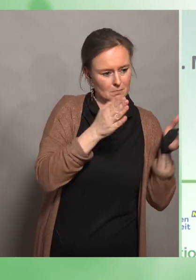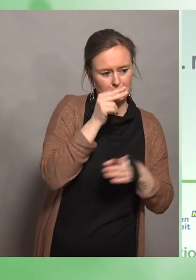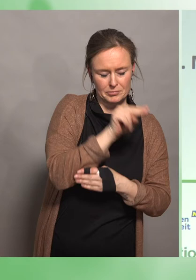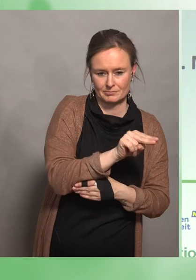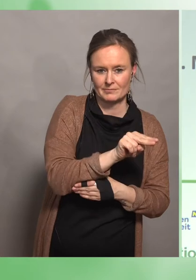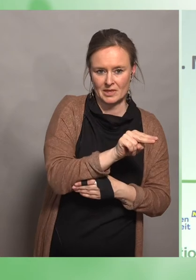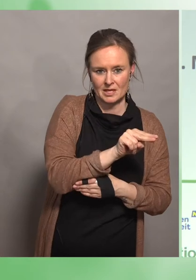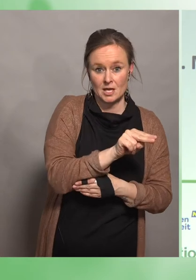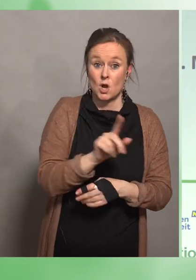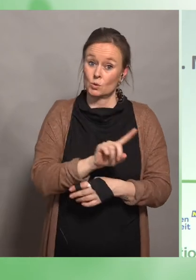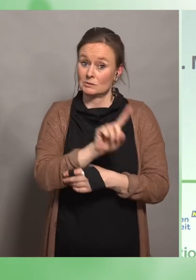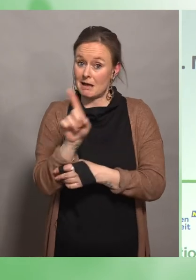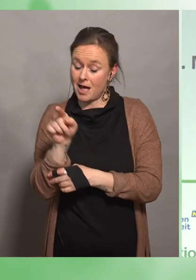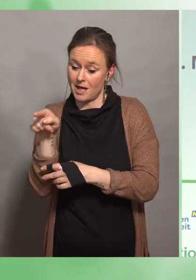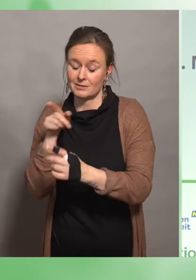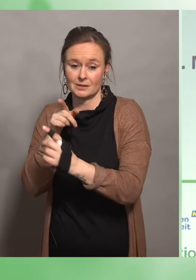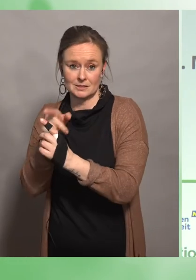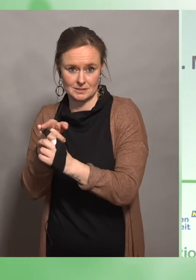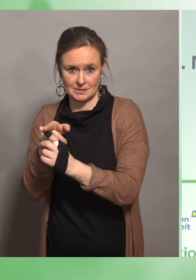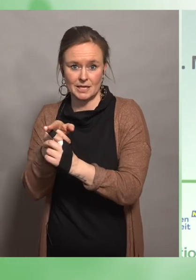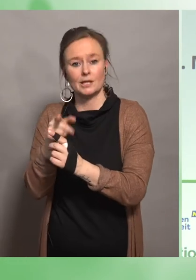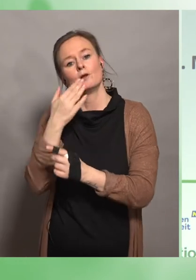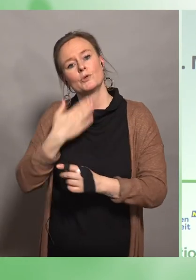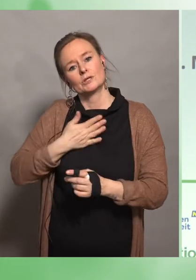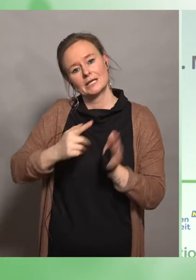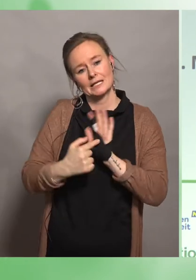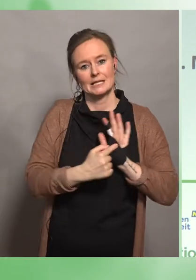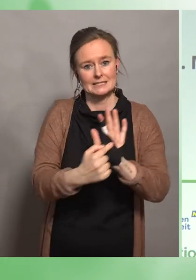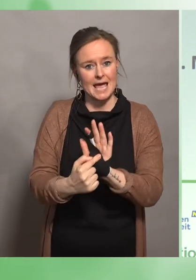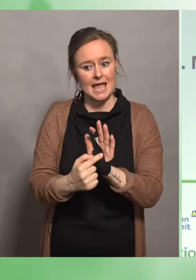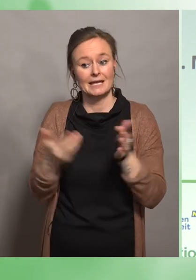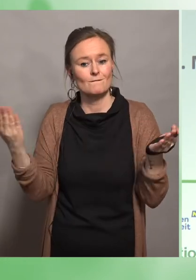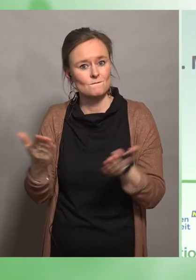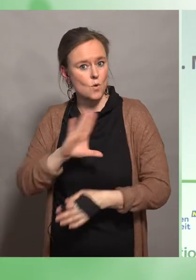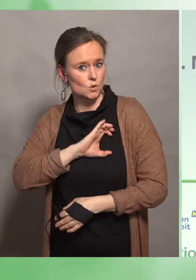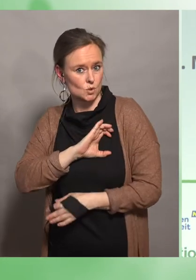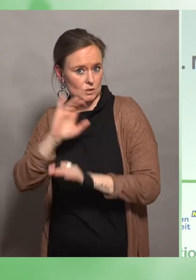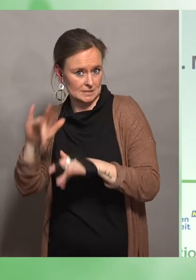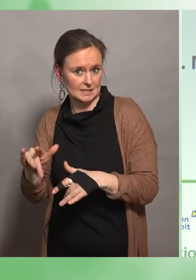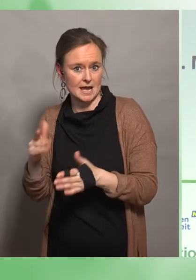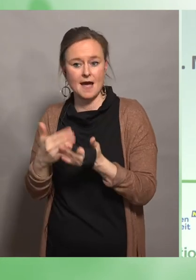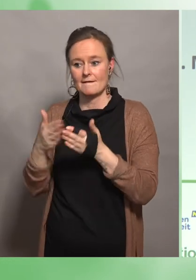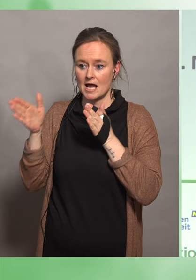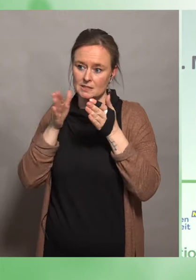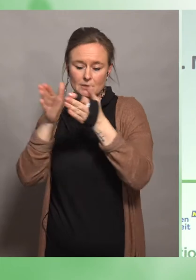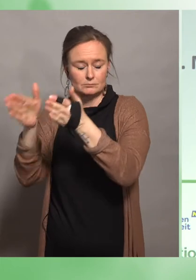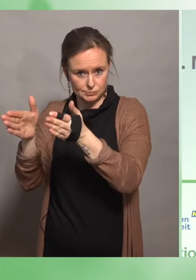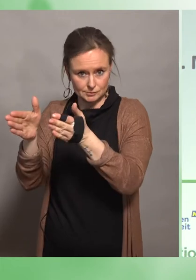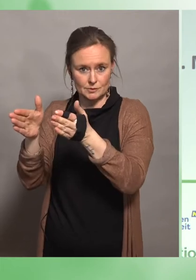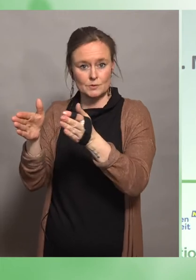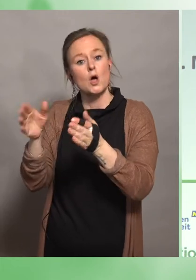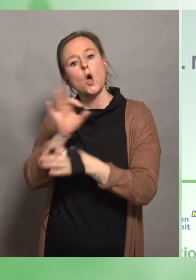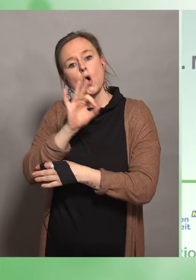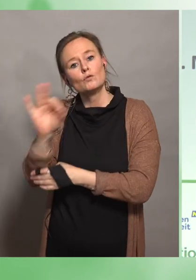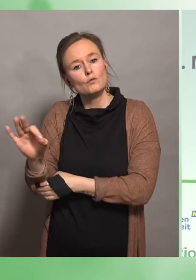hat. Und zum anderen wollen wir aufzeigen, welche Perspektiven und welche Chancen es auch für Menschen mit Behinderung